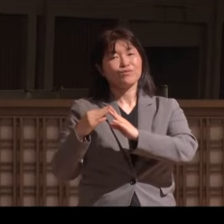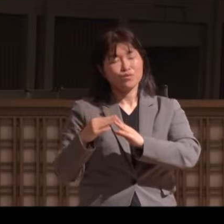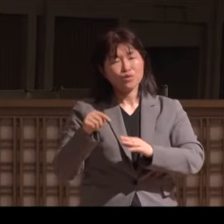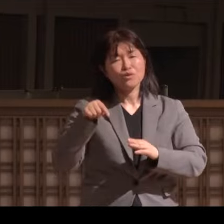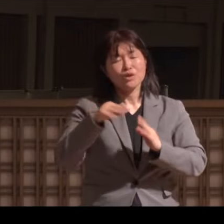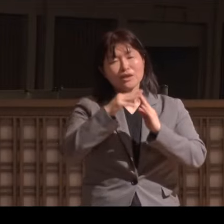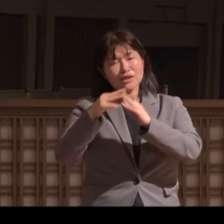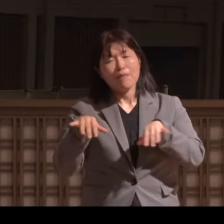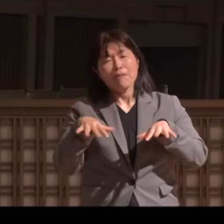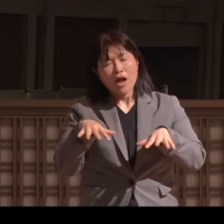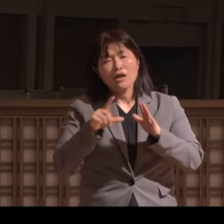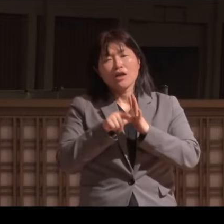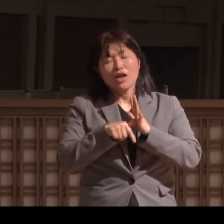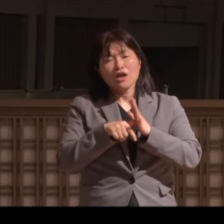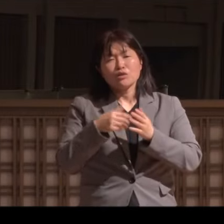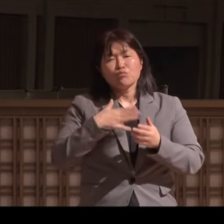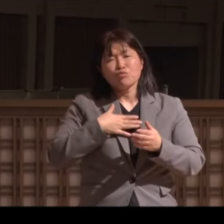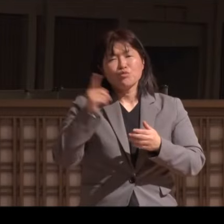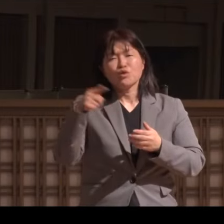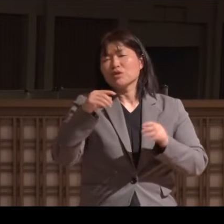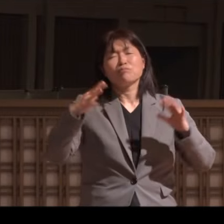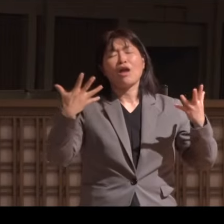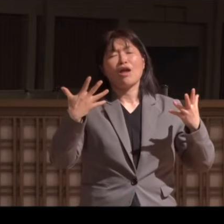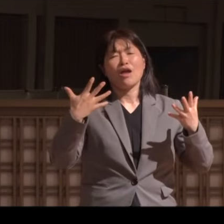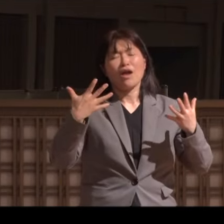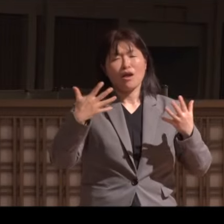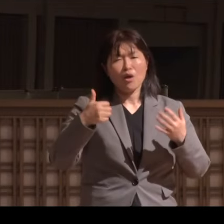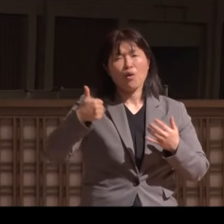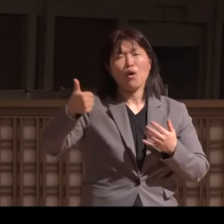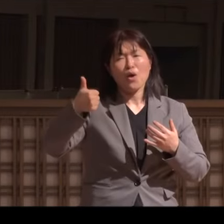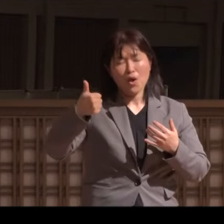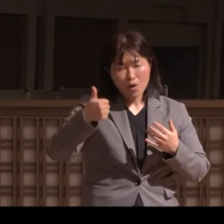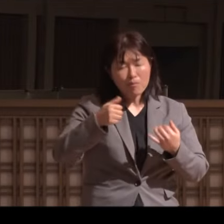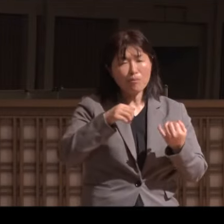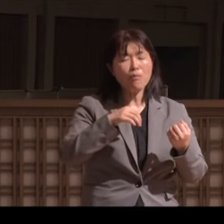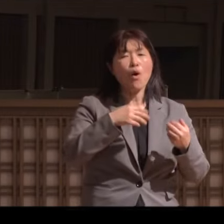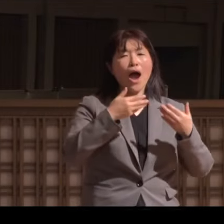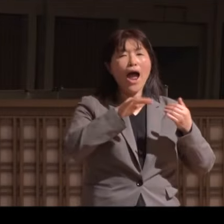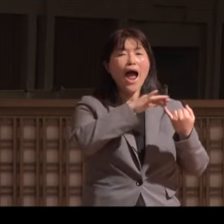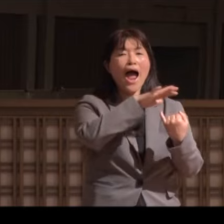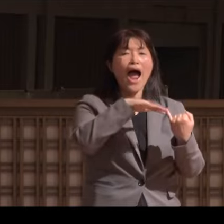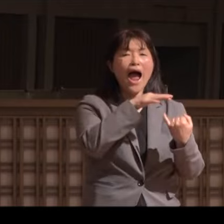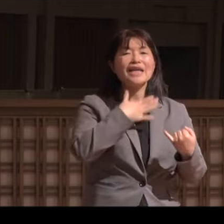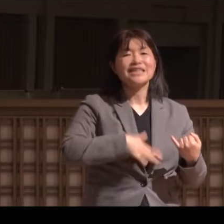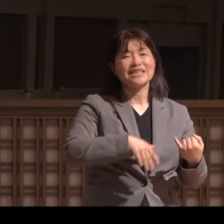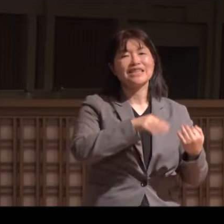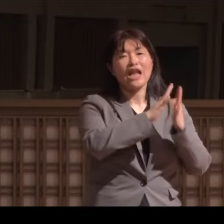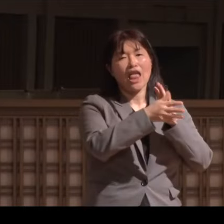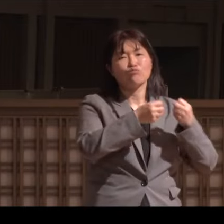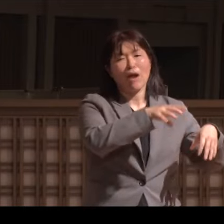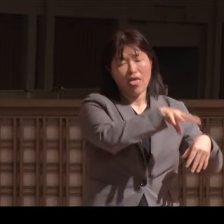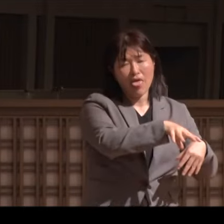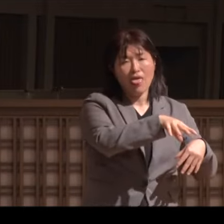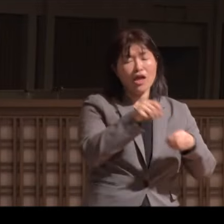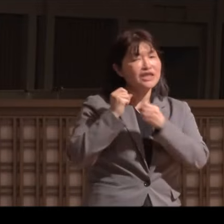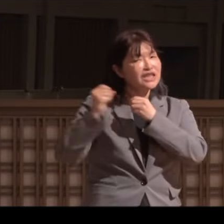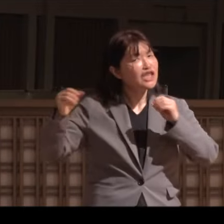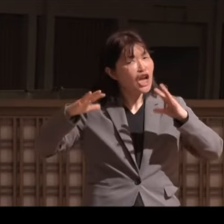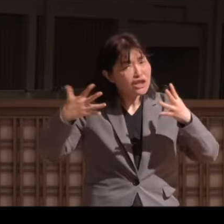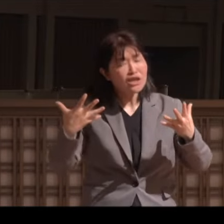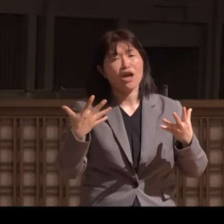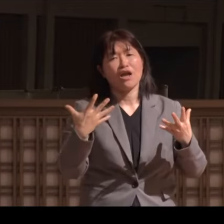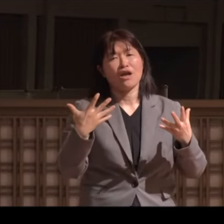た時というのは知り合いもほぼ1人もいないような状況夫も愛知県の出身のものなのであのこちらに親戚も誰